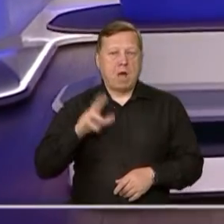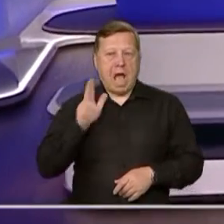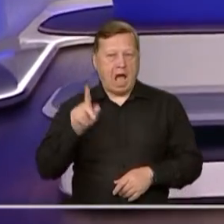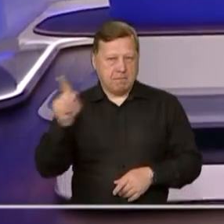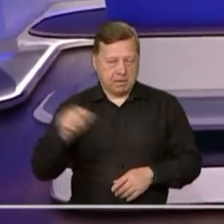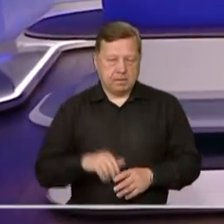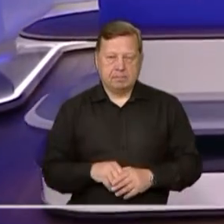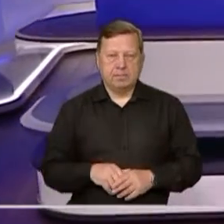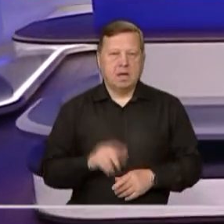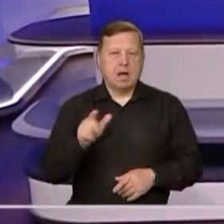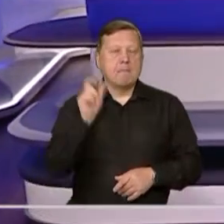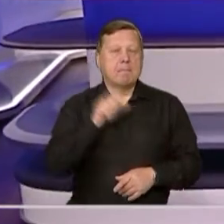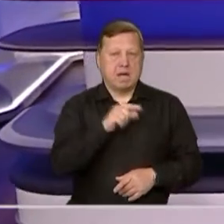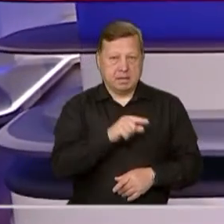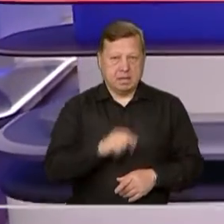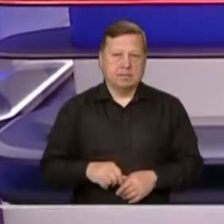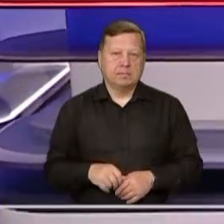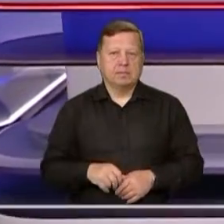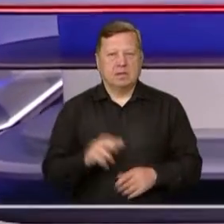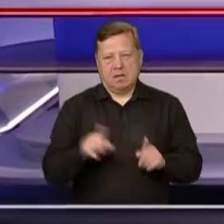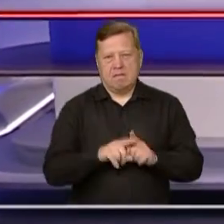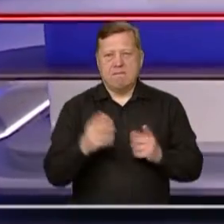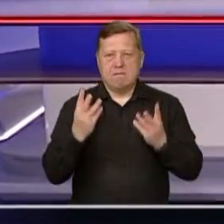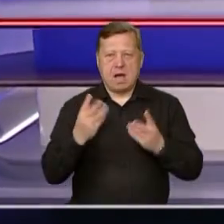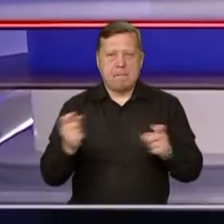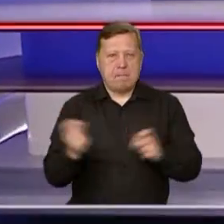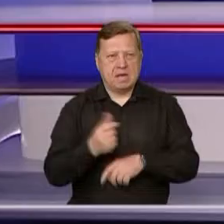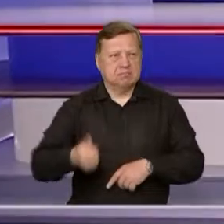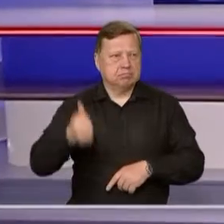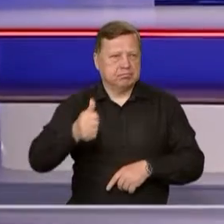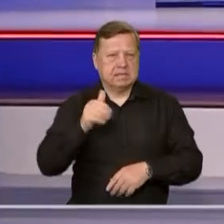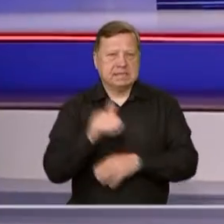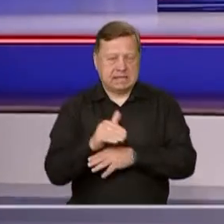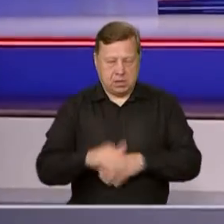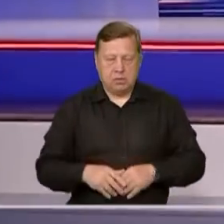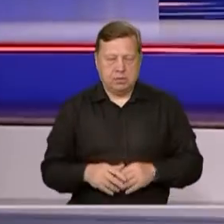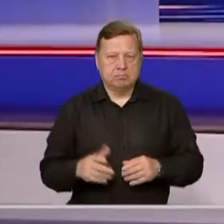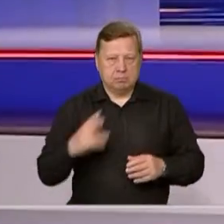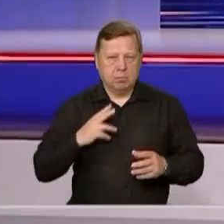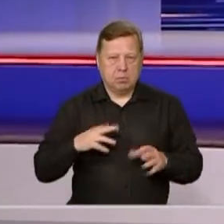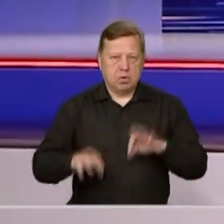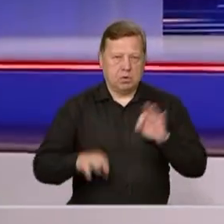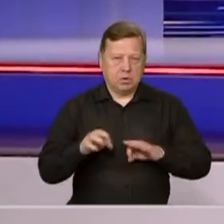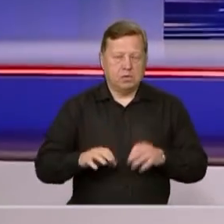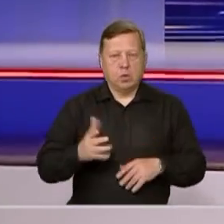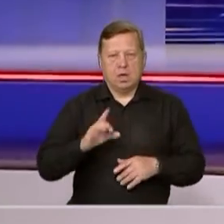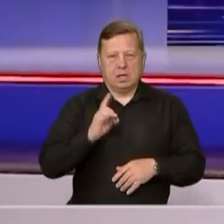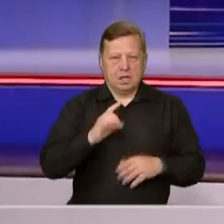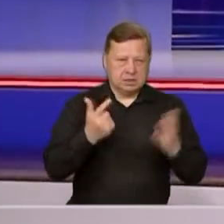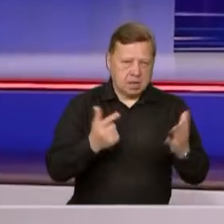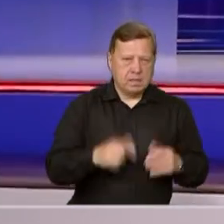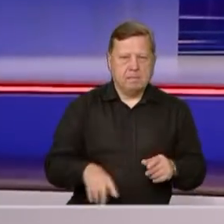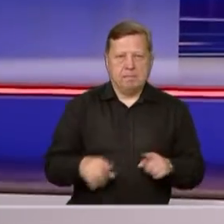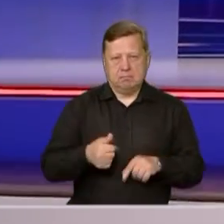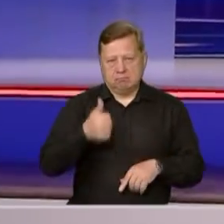Afryce z Joe Bidenem i z najważniejszymi liderami państw Zachodu, powiedzmy to sobie, bo byli liderzy G7, byli